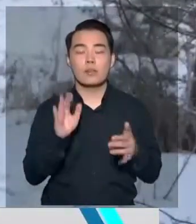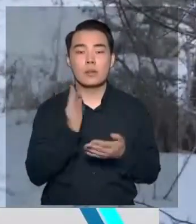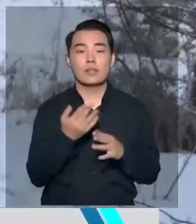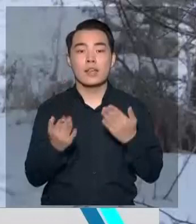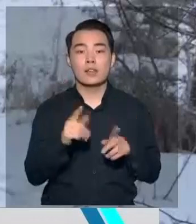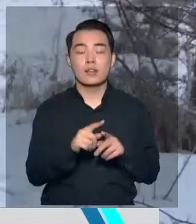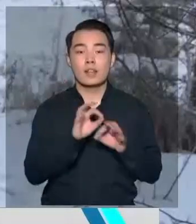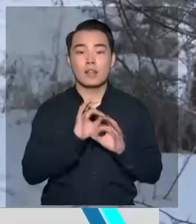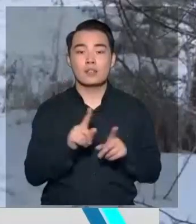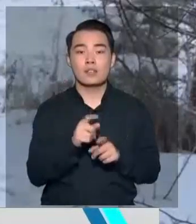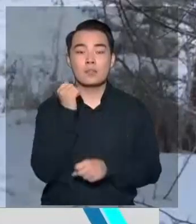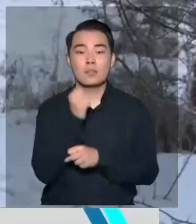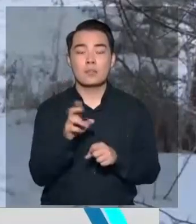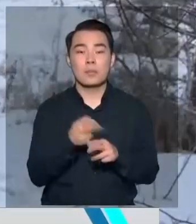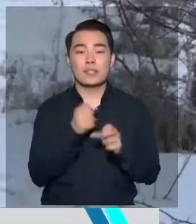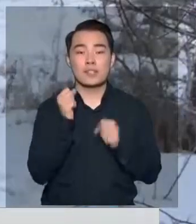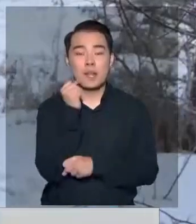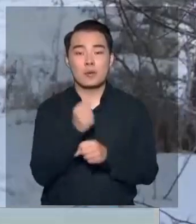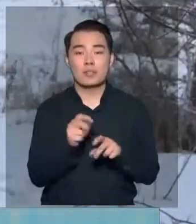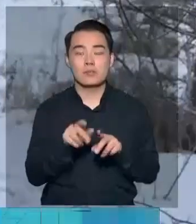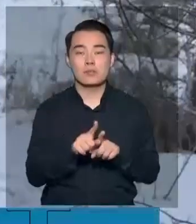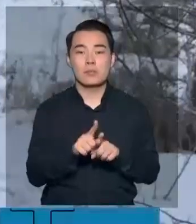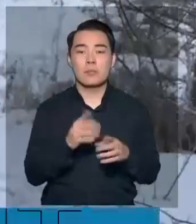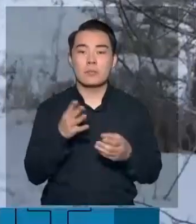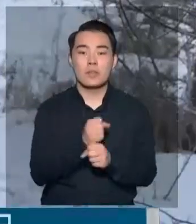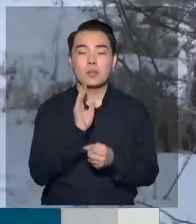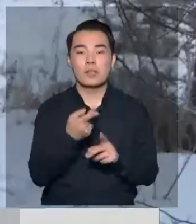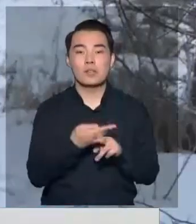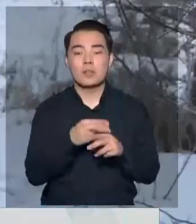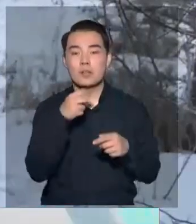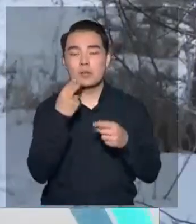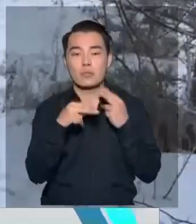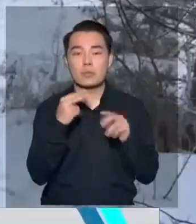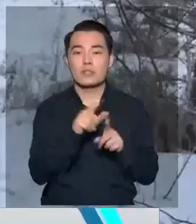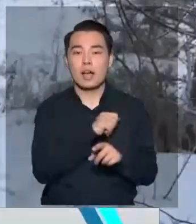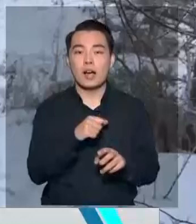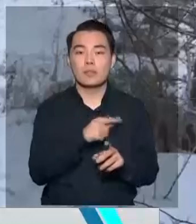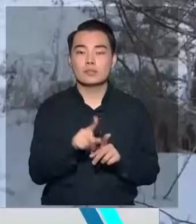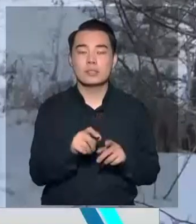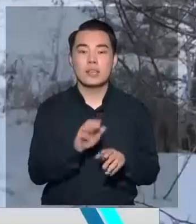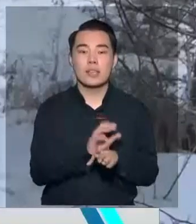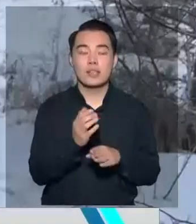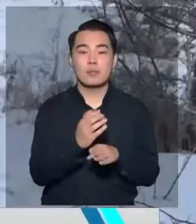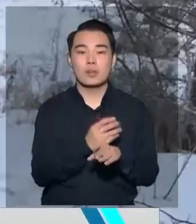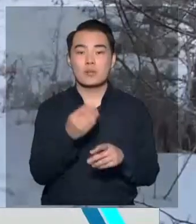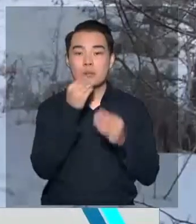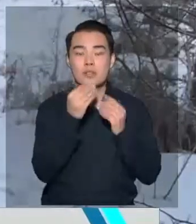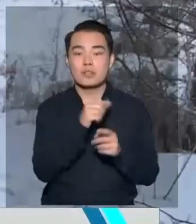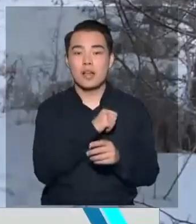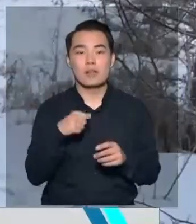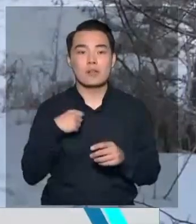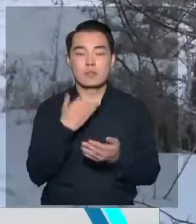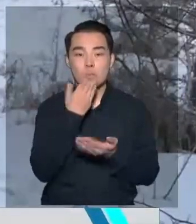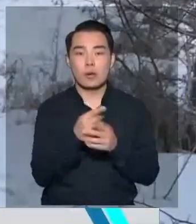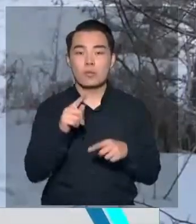асса жұмыссыздық азайып, ауылға халық ағылады. Азық түлік тапшылығы жойылып, сөрелердегі импорттық тағамды жергілікті